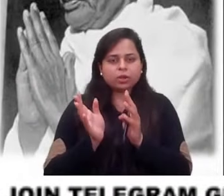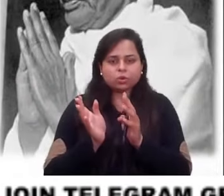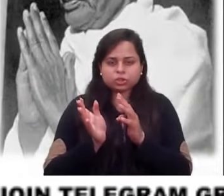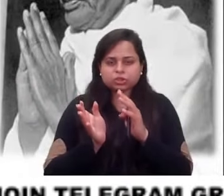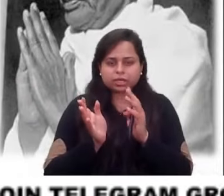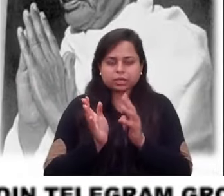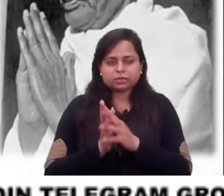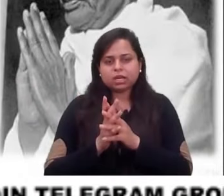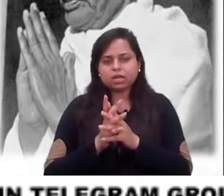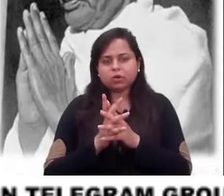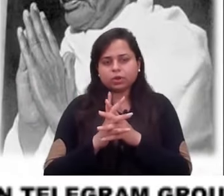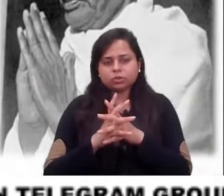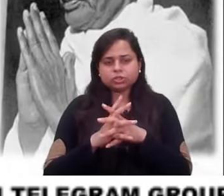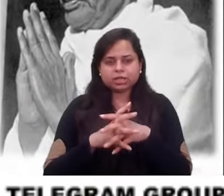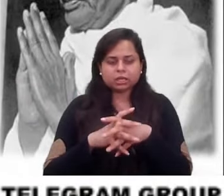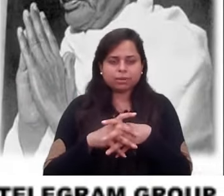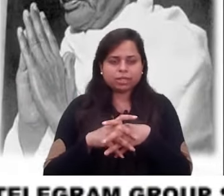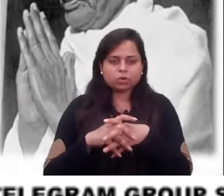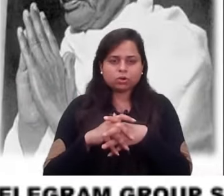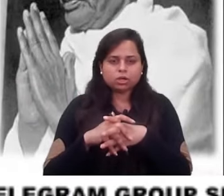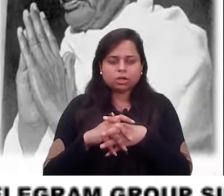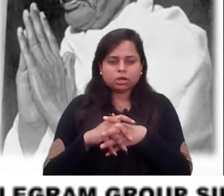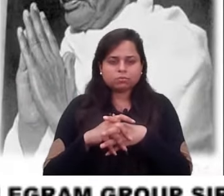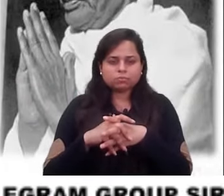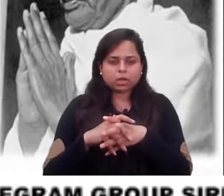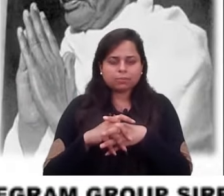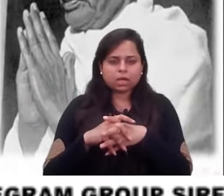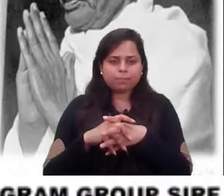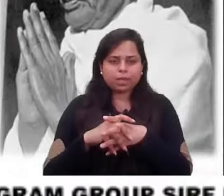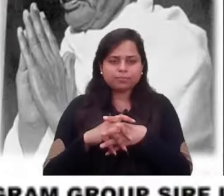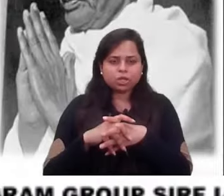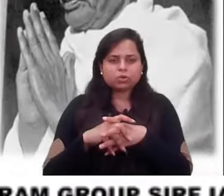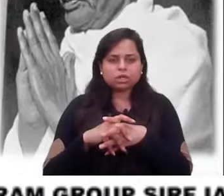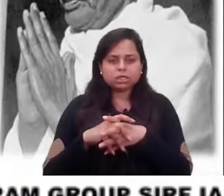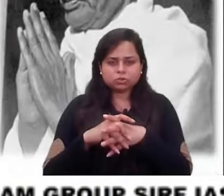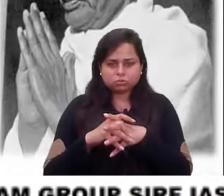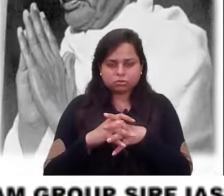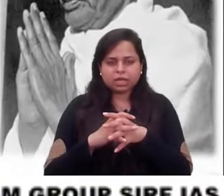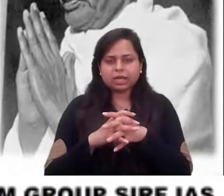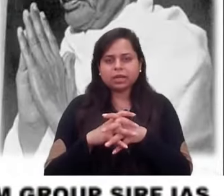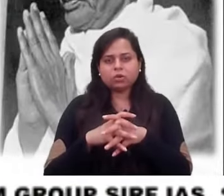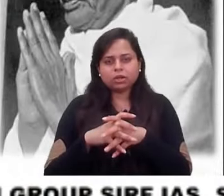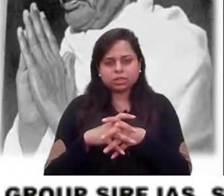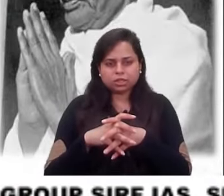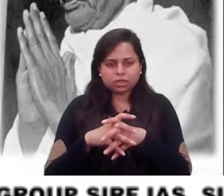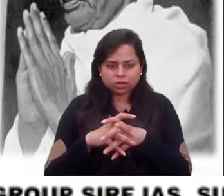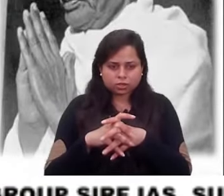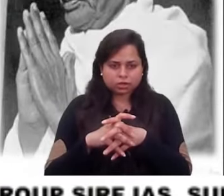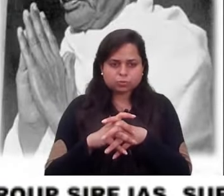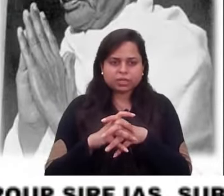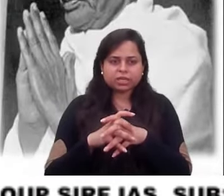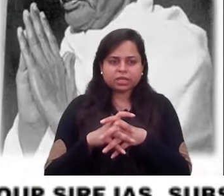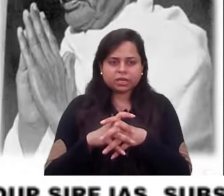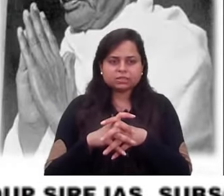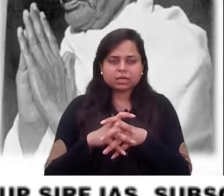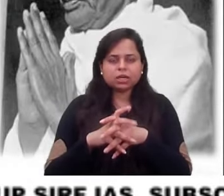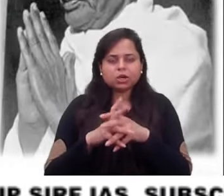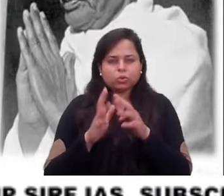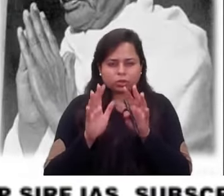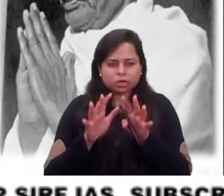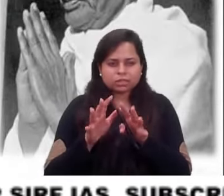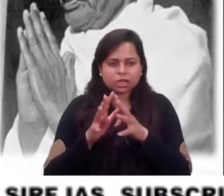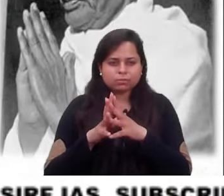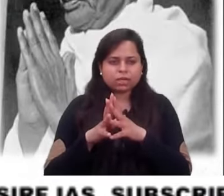नेहरू ने कोशिश करें निवारण कोशिश करें के बेटे को अब हम यहां पर थोड़ा सा बॉर्डर है non-hindi स्पीकिंग एरियाज